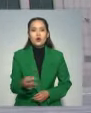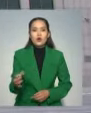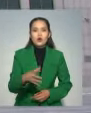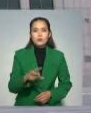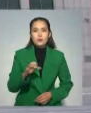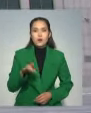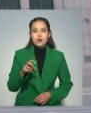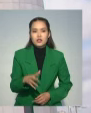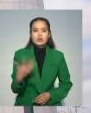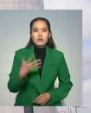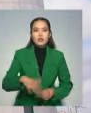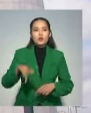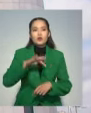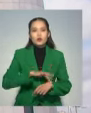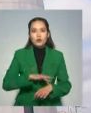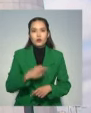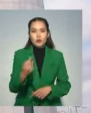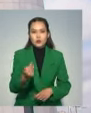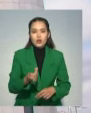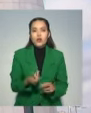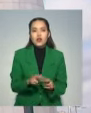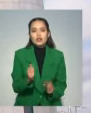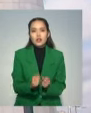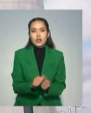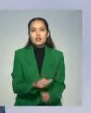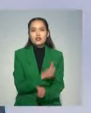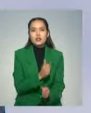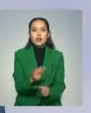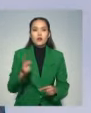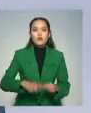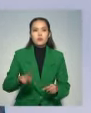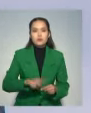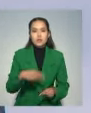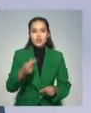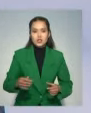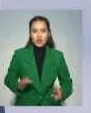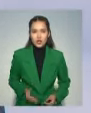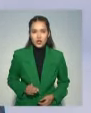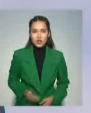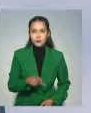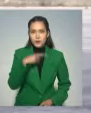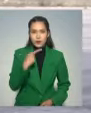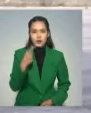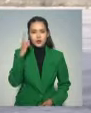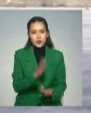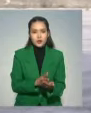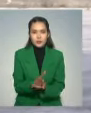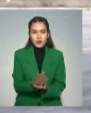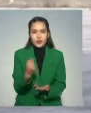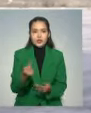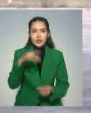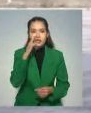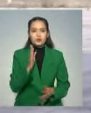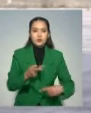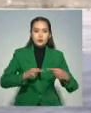в пятом – в городской или районный. В этом главное отличие предстоящей электоральной кампании, подчеркивают политологи. За голоса казахстанцев будут бороться